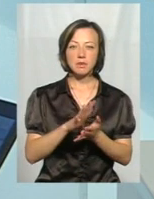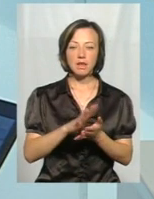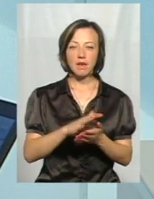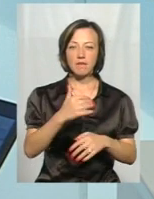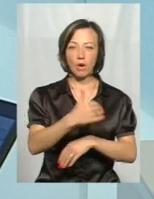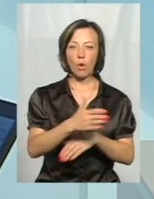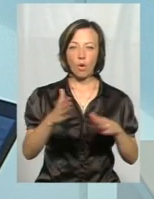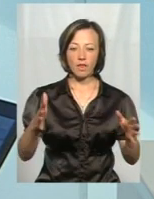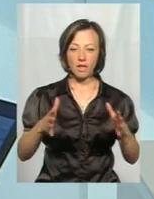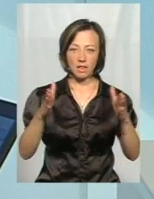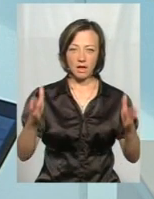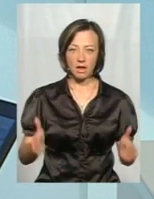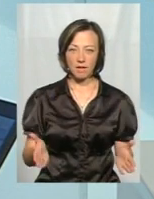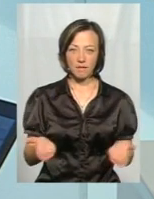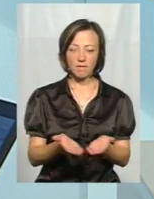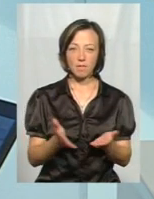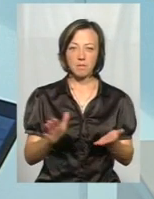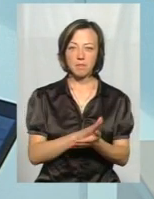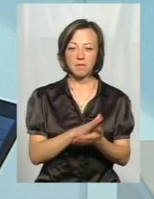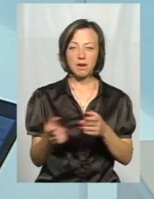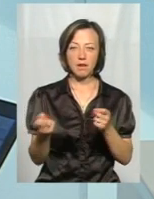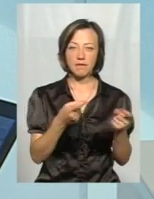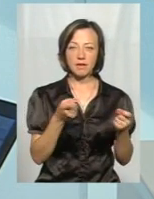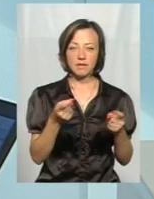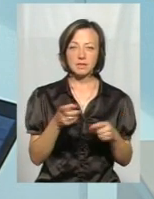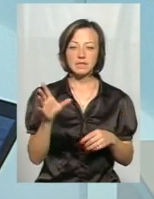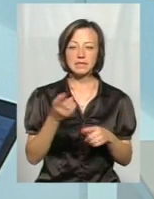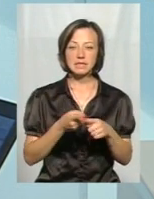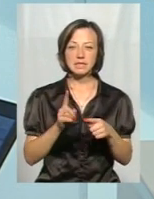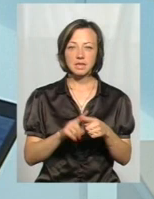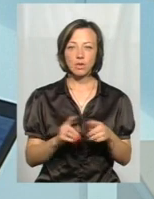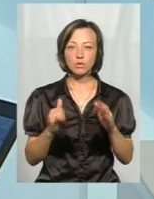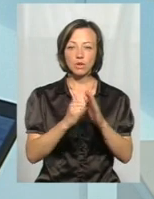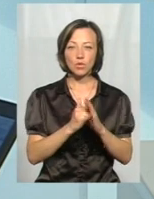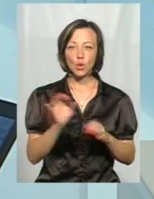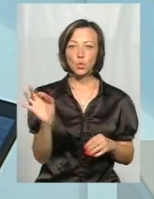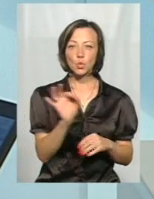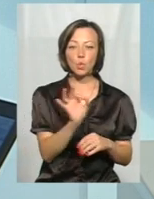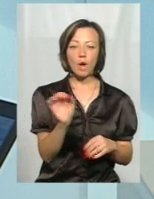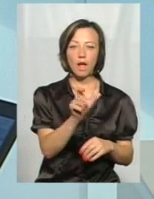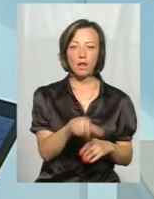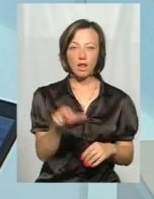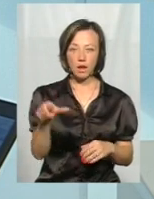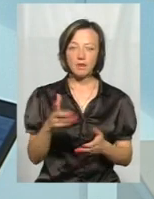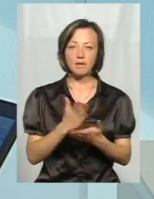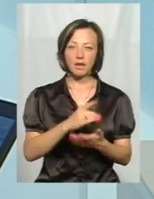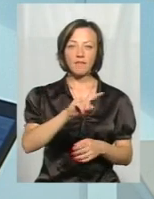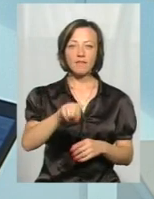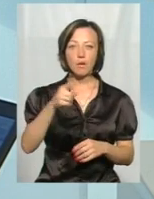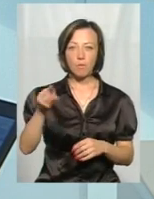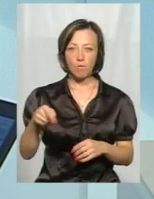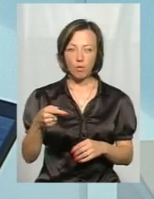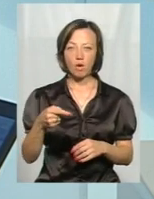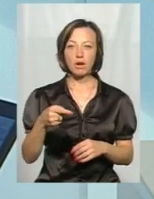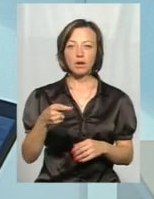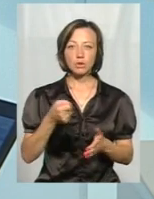і їх прибирання і вивіз. Це встановлення громадських туалетів, також існують вимоги